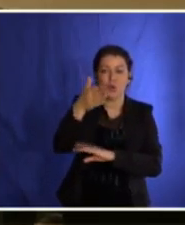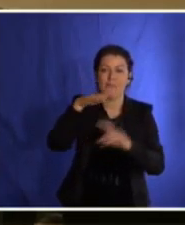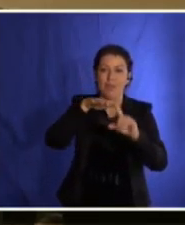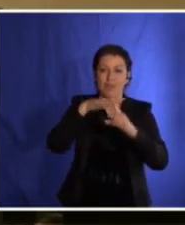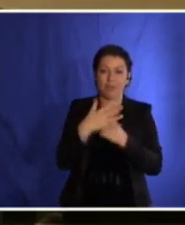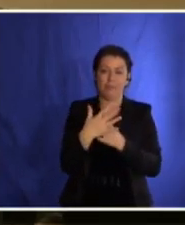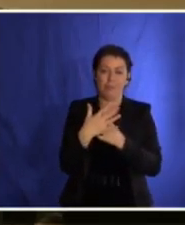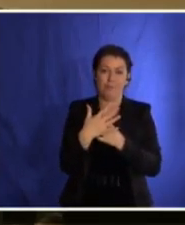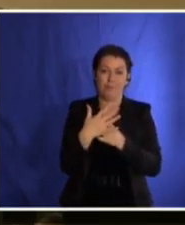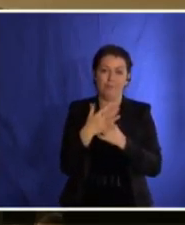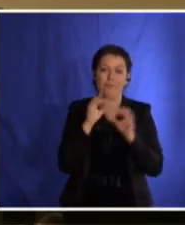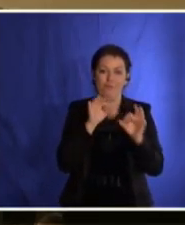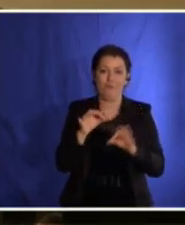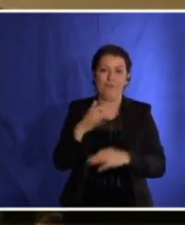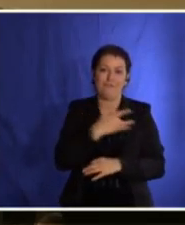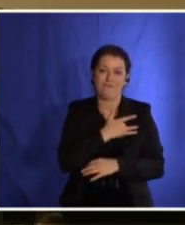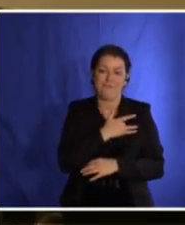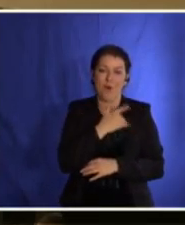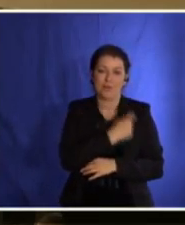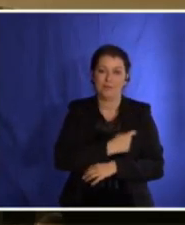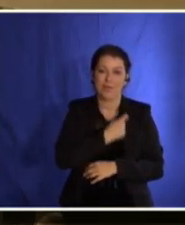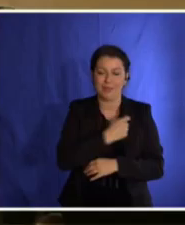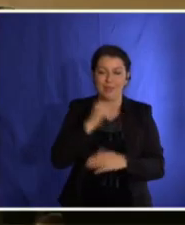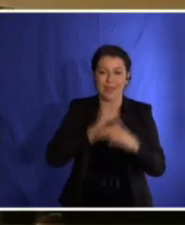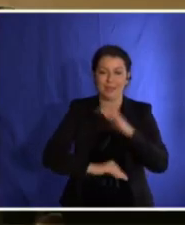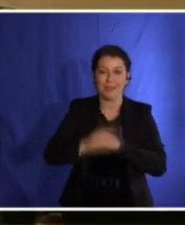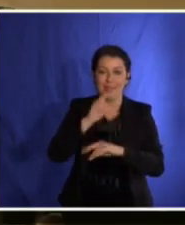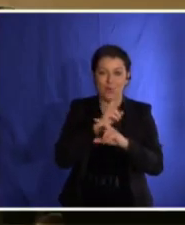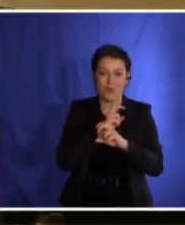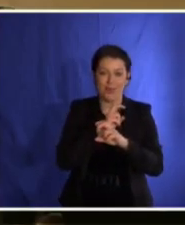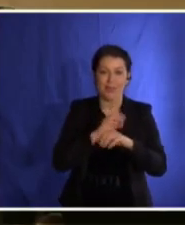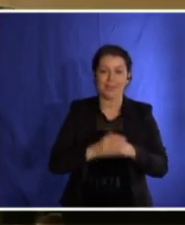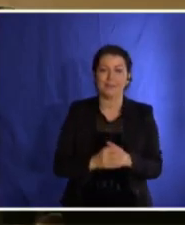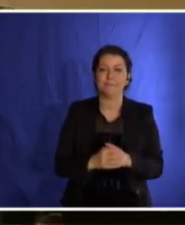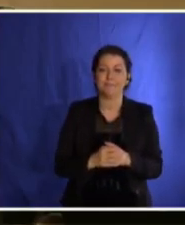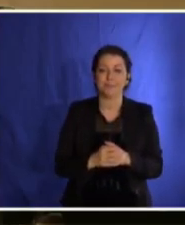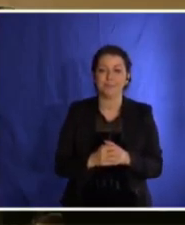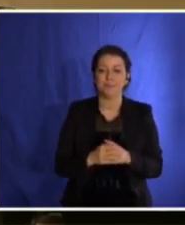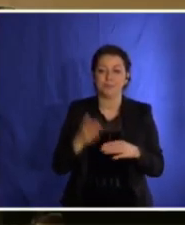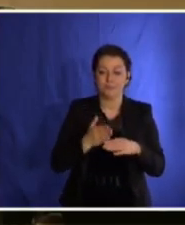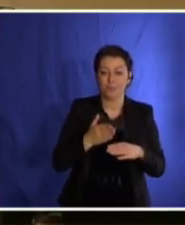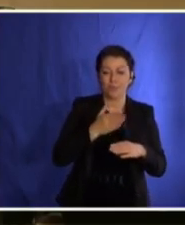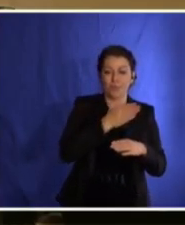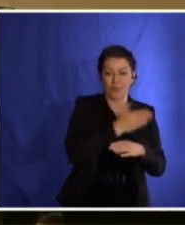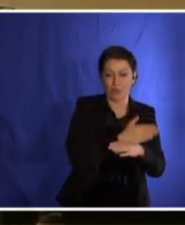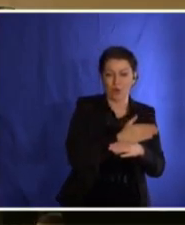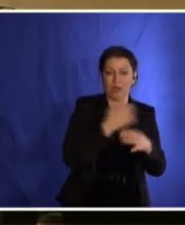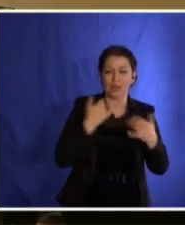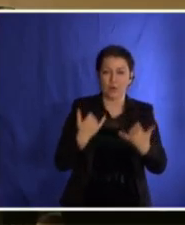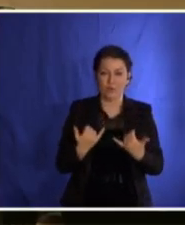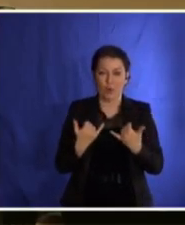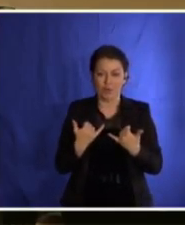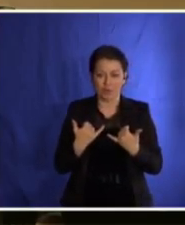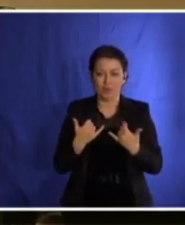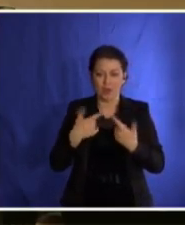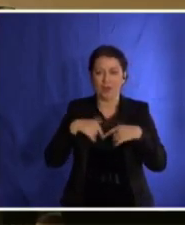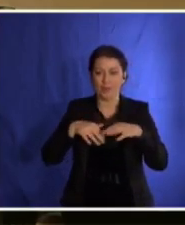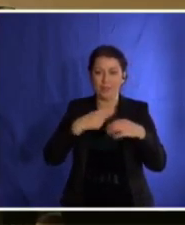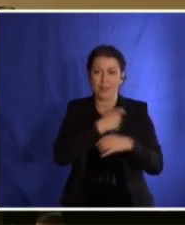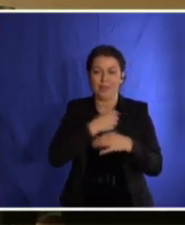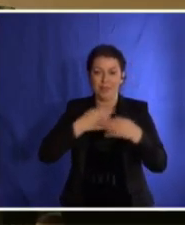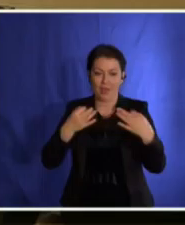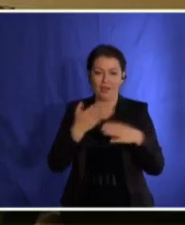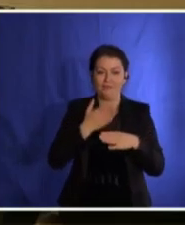Volkspartei Niederösterreich. Im Vorfeld des heutigen Landesparteitages wurde vom Landesparteivorstand